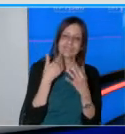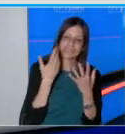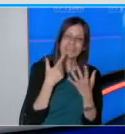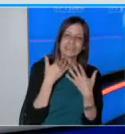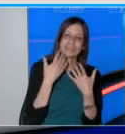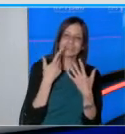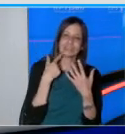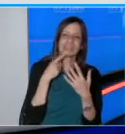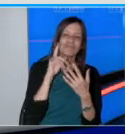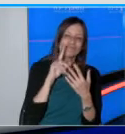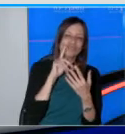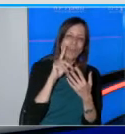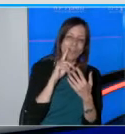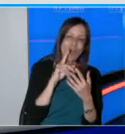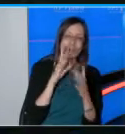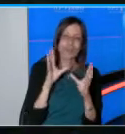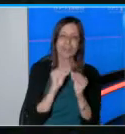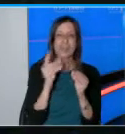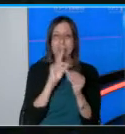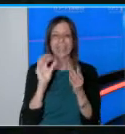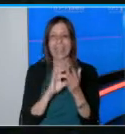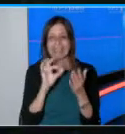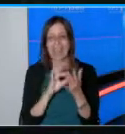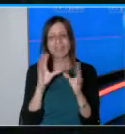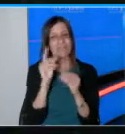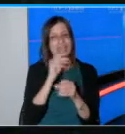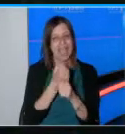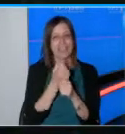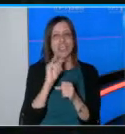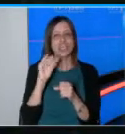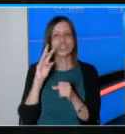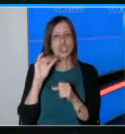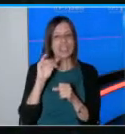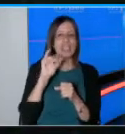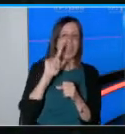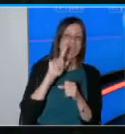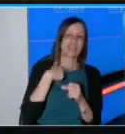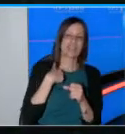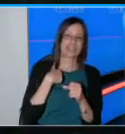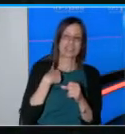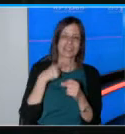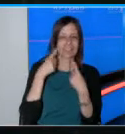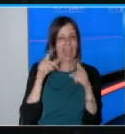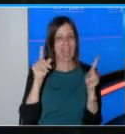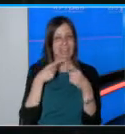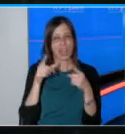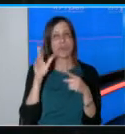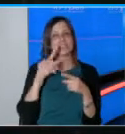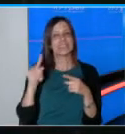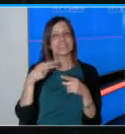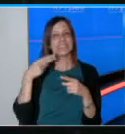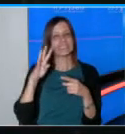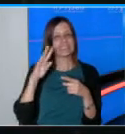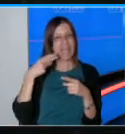עם מי עבדת, זרקי, ככה שמות תפציצי פה. יאללה, מגניב. אז אישי לוי, הלחנתי לו, זכיתי להכין לו, זהבה